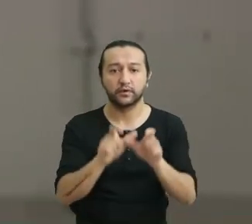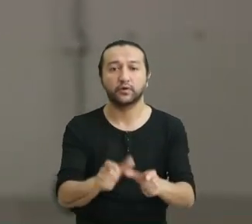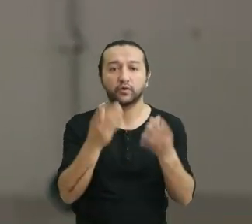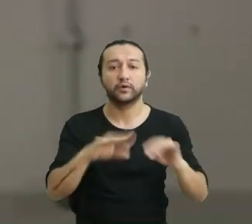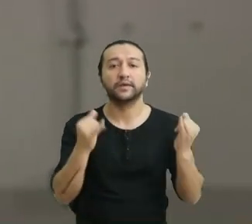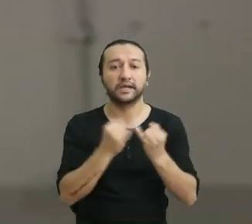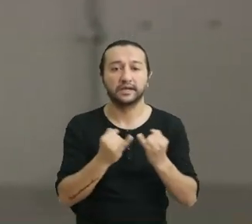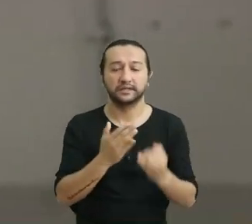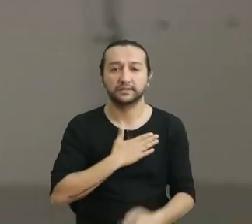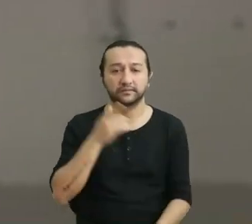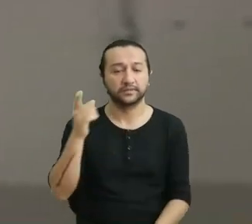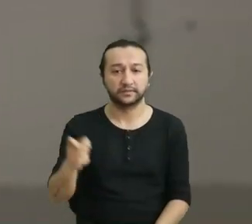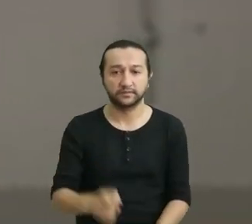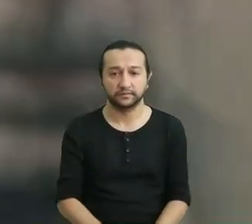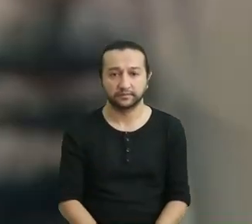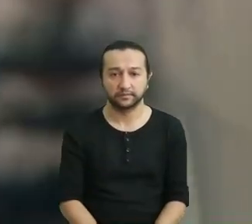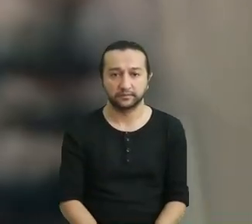Koruyamadım kardeşimi ya.